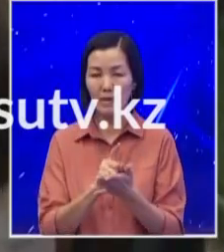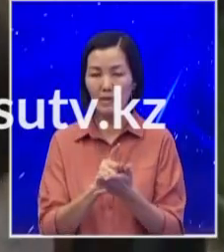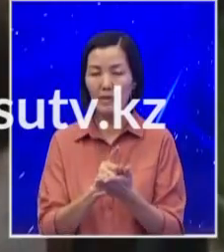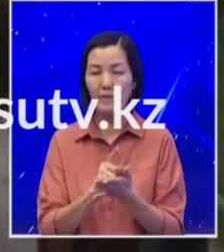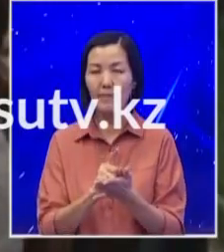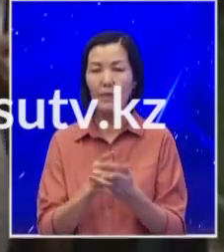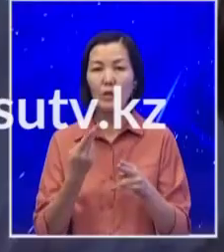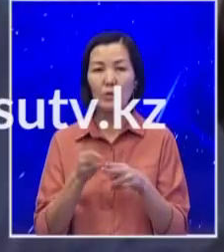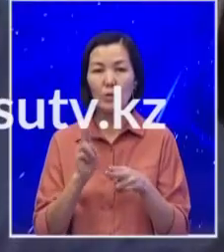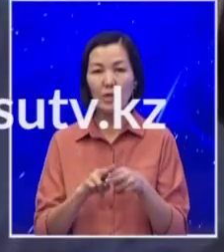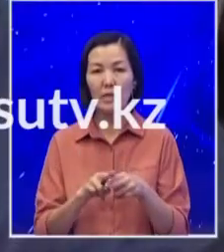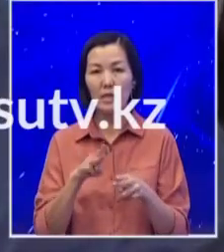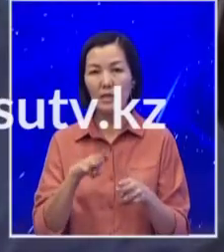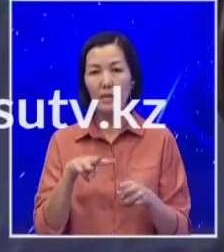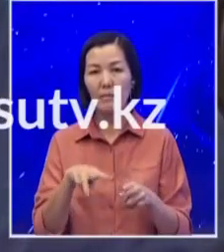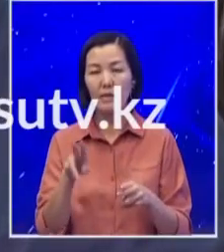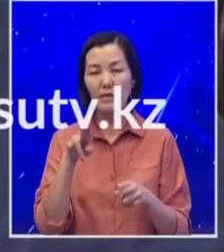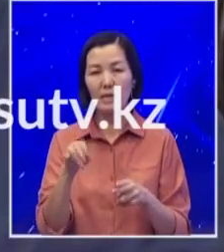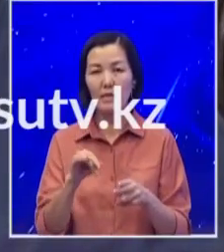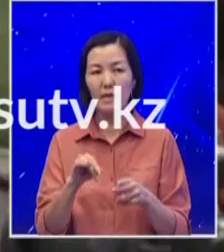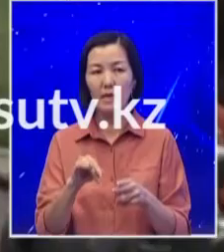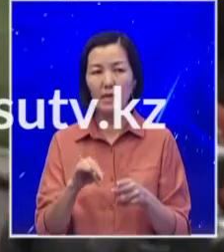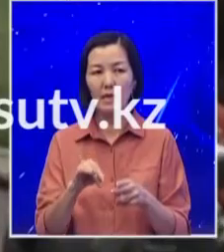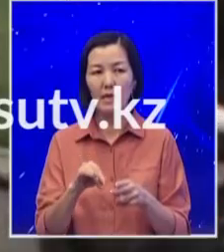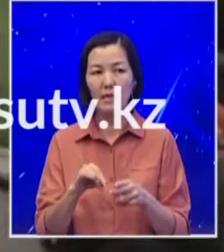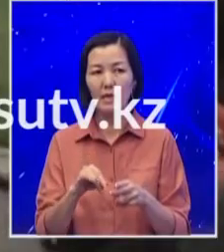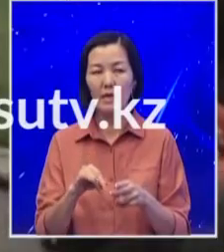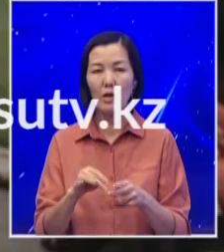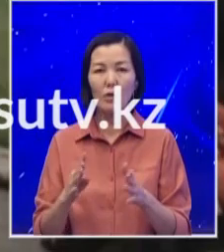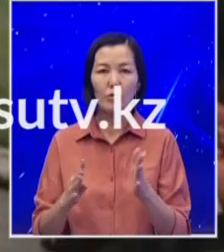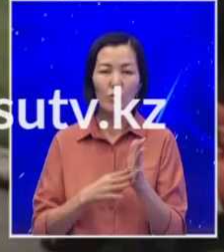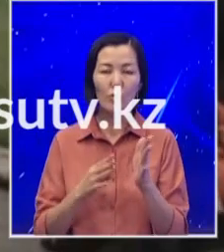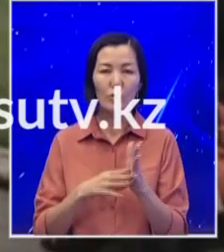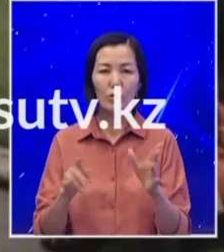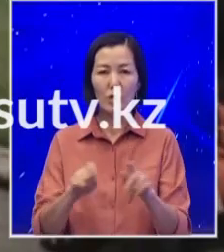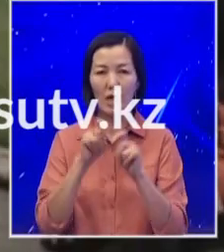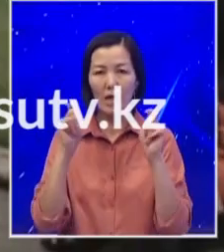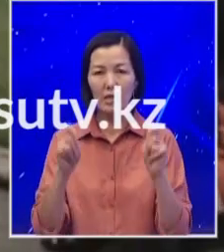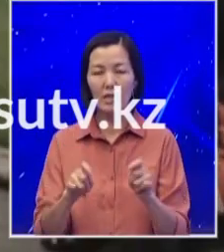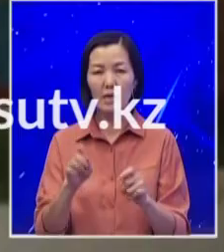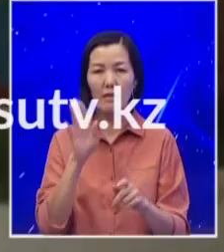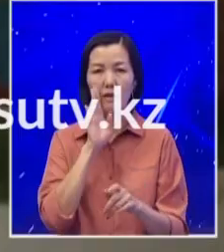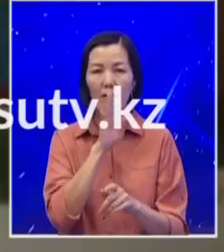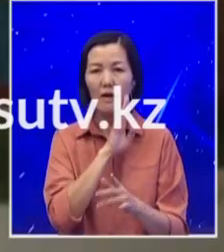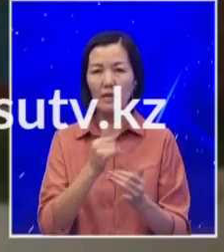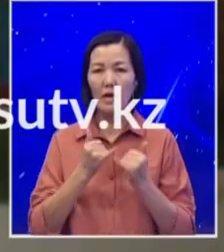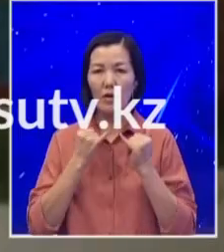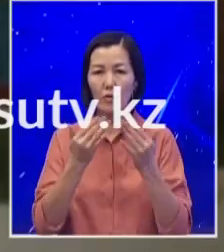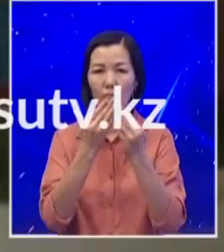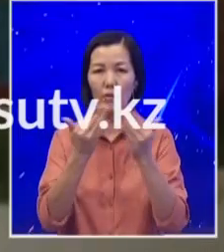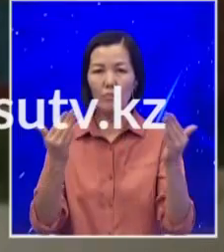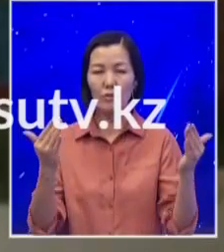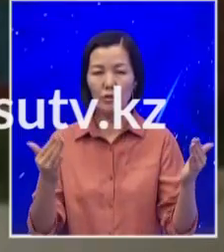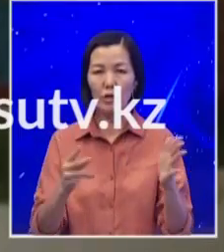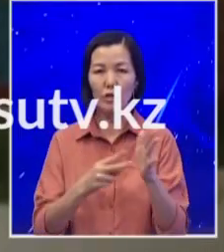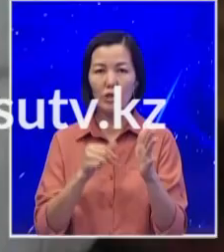парыз. Сондықтан да тымыды да теңдесі жоқ. Елде тұңғыш рет ашылған Қарасай ауданындағы анаға құрмет музейі 7